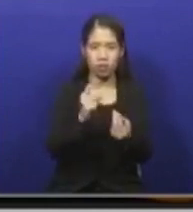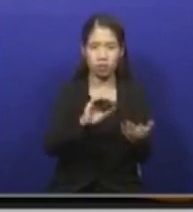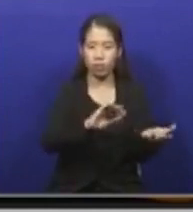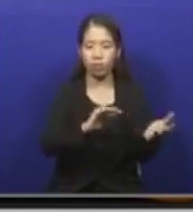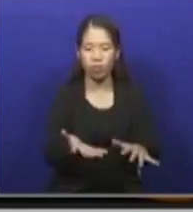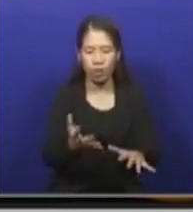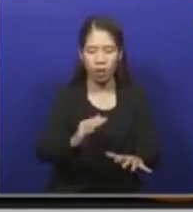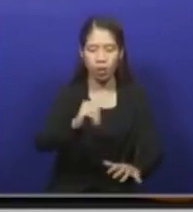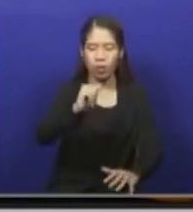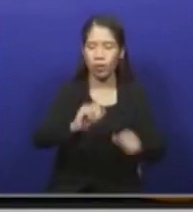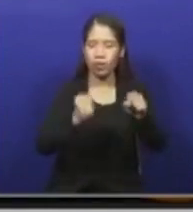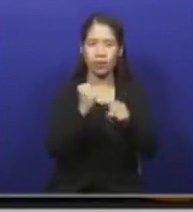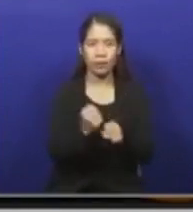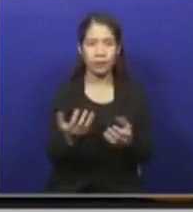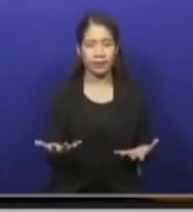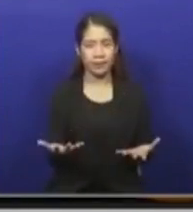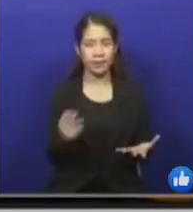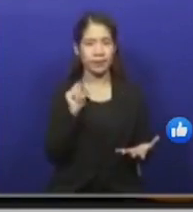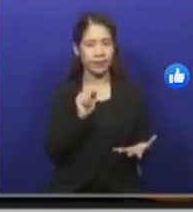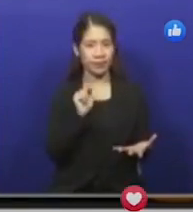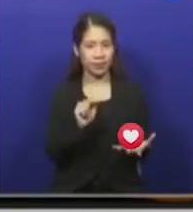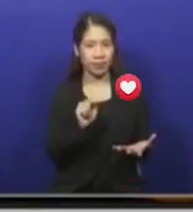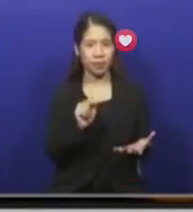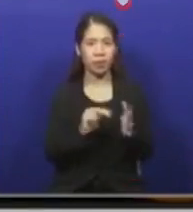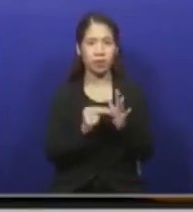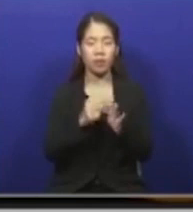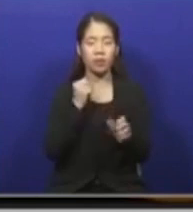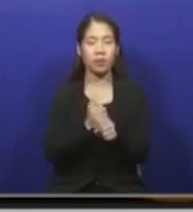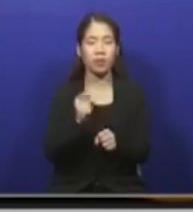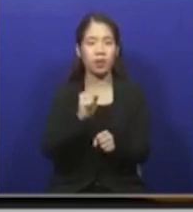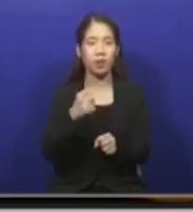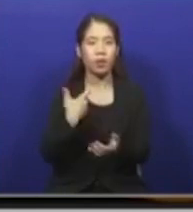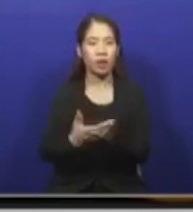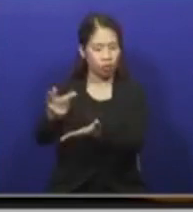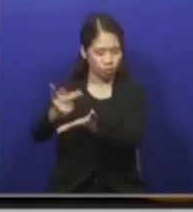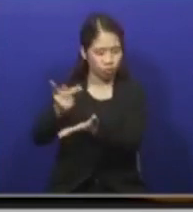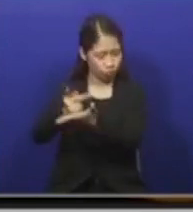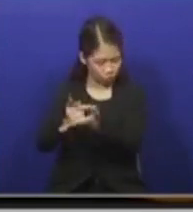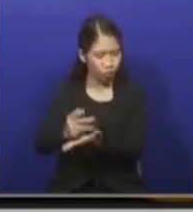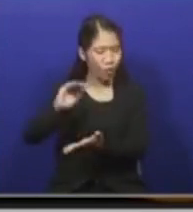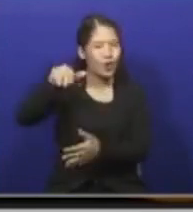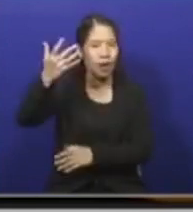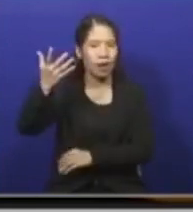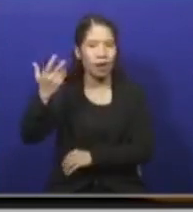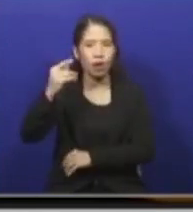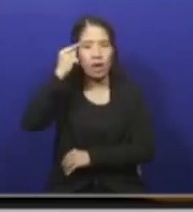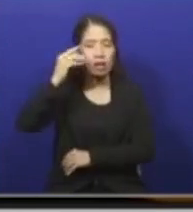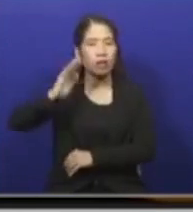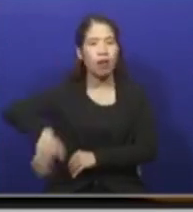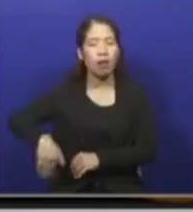ไงนั่นทำให้พวกเขาทำได้เพียงแค่กู้เงินให้สูงที่สุดเท่าที่กฎหมายมันจะอนุญ